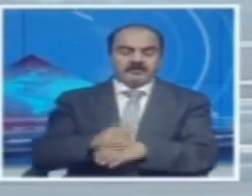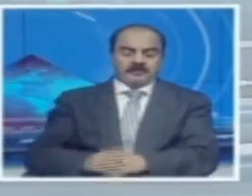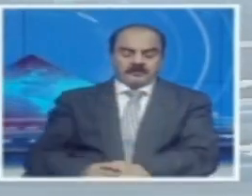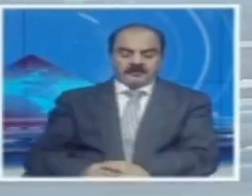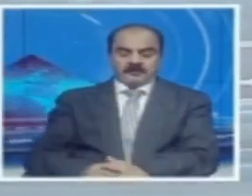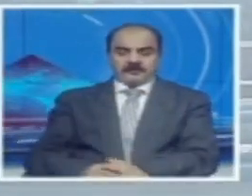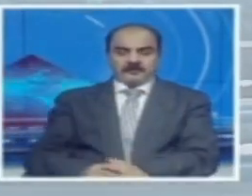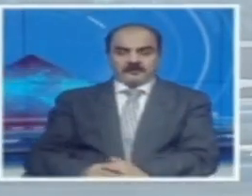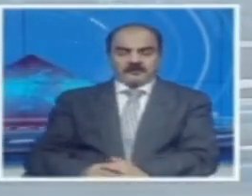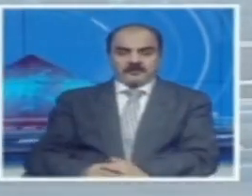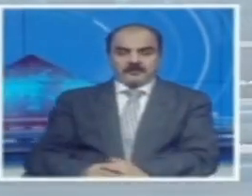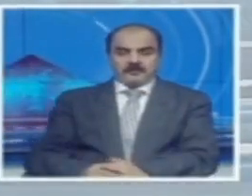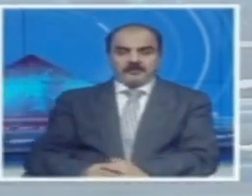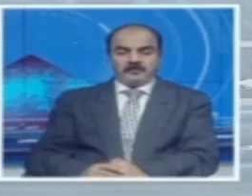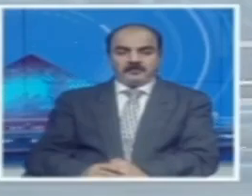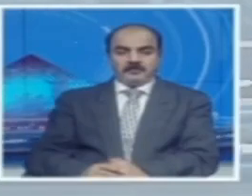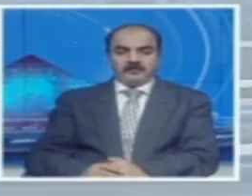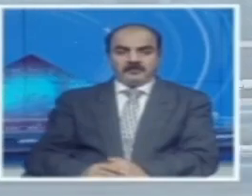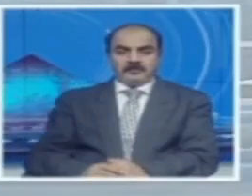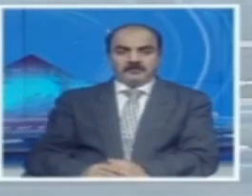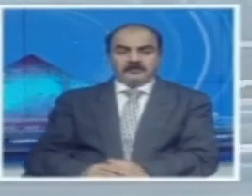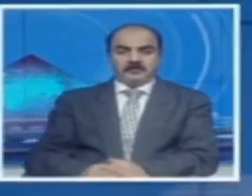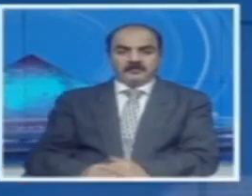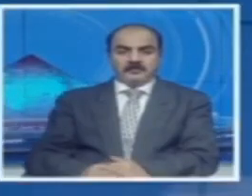الجديدة ومدينة العالمين الجديدة.